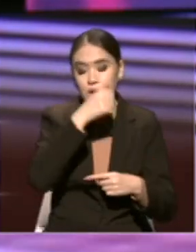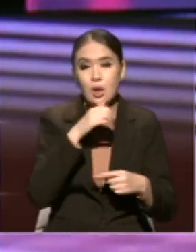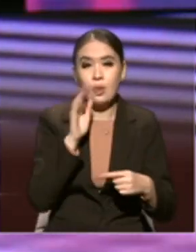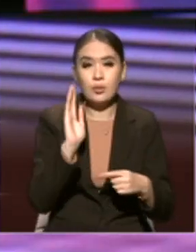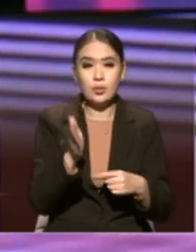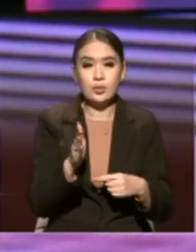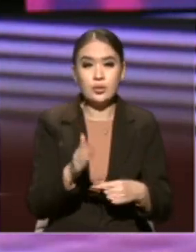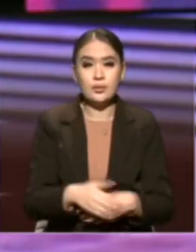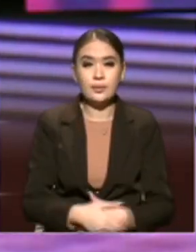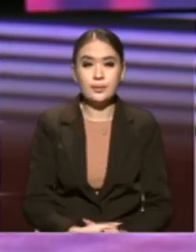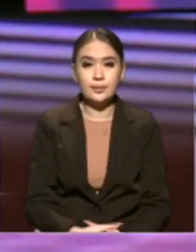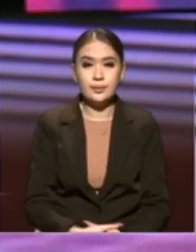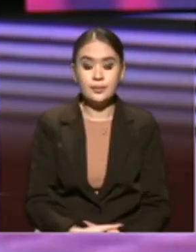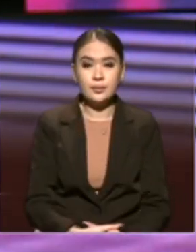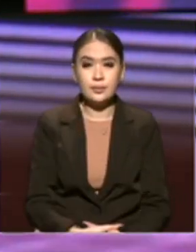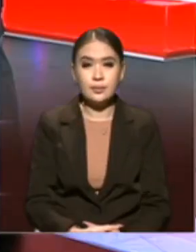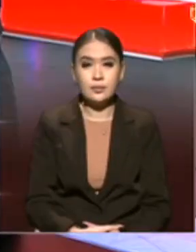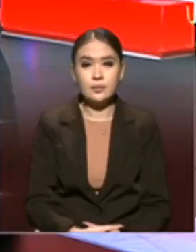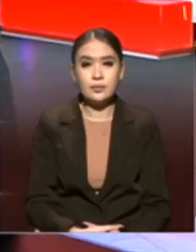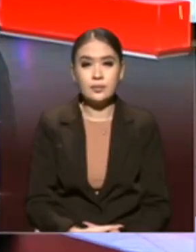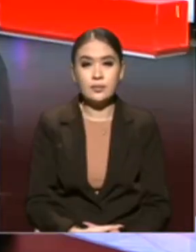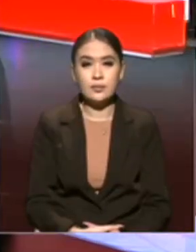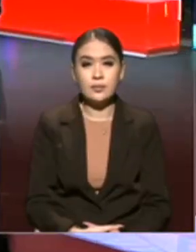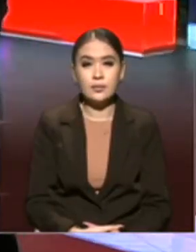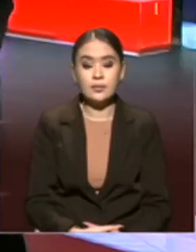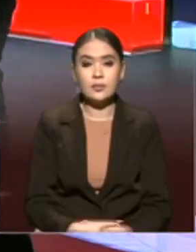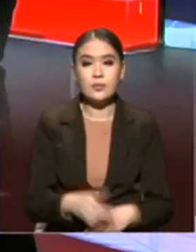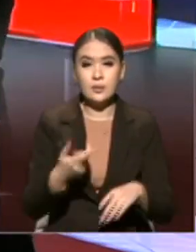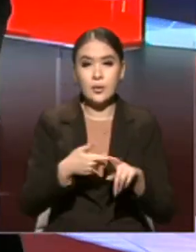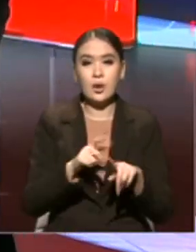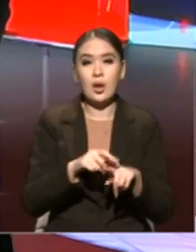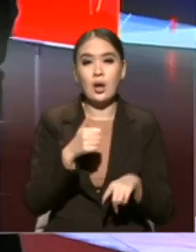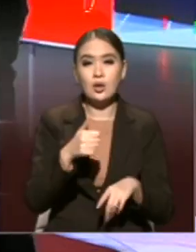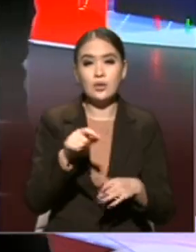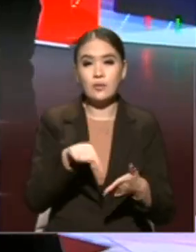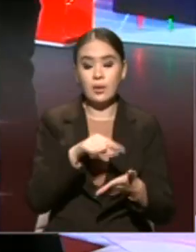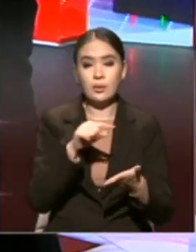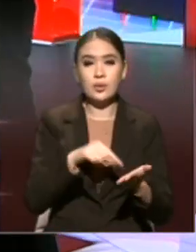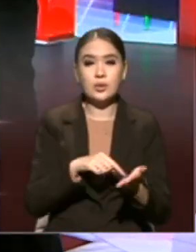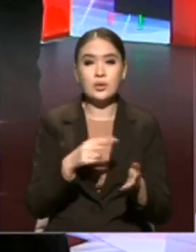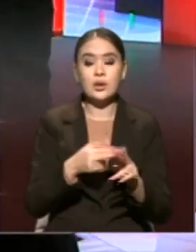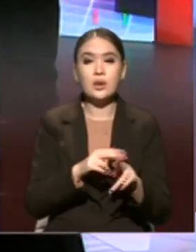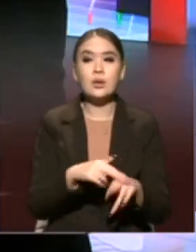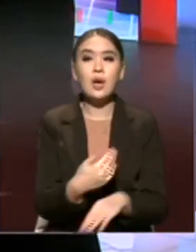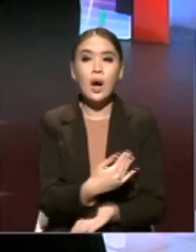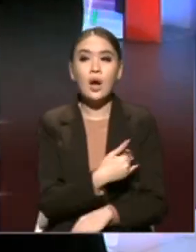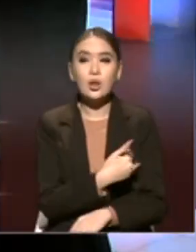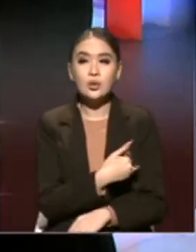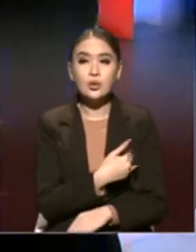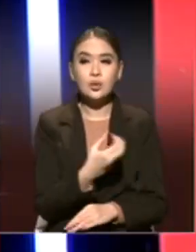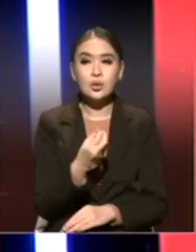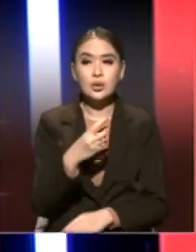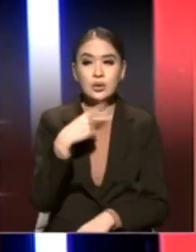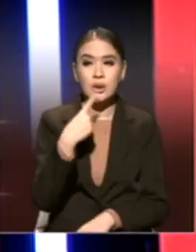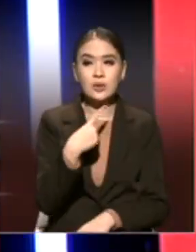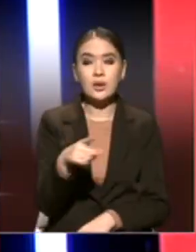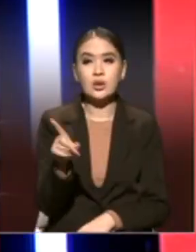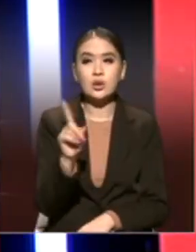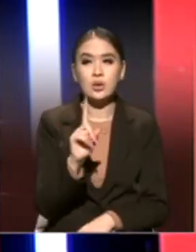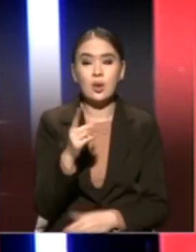асырылатын болады. Өте жақсы сұрақ келіп отыр мына жерде. Бірақ одан бұрын Максим Мырза, мен сізге бір сауал қояйыншы. Қараңызшы,